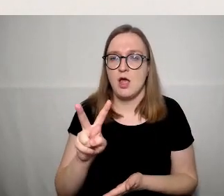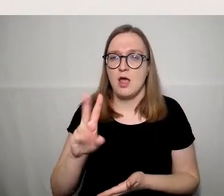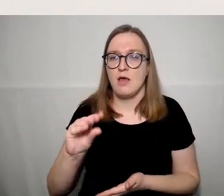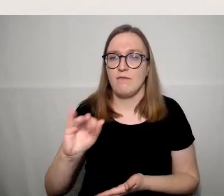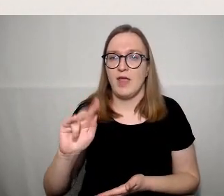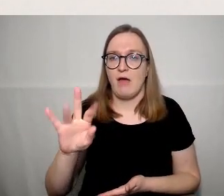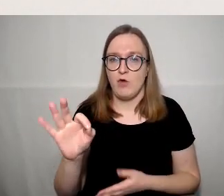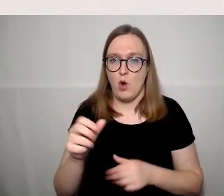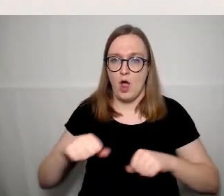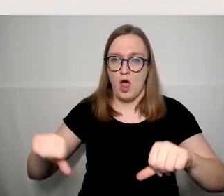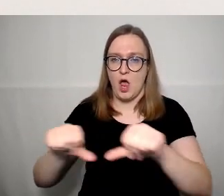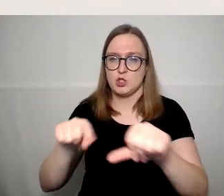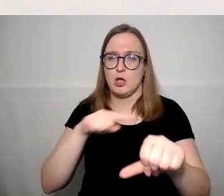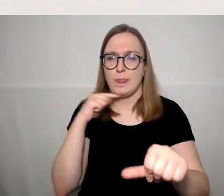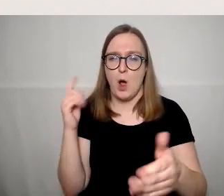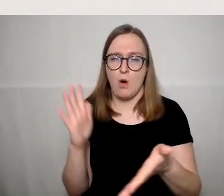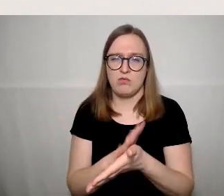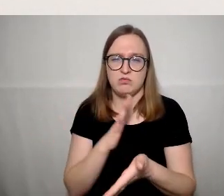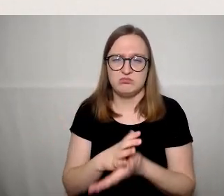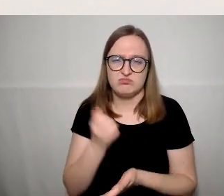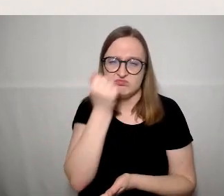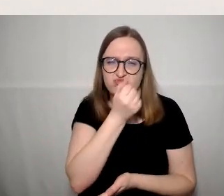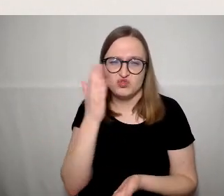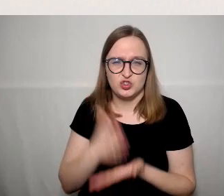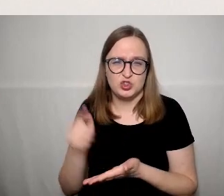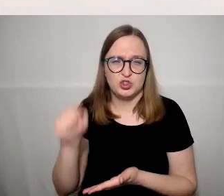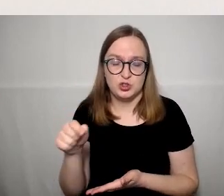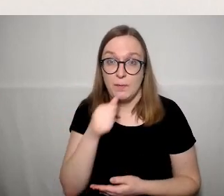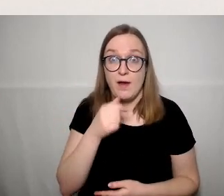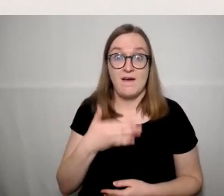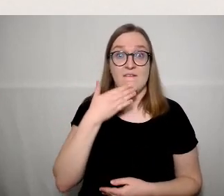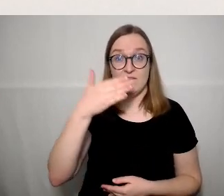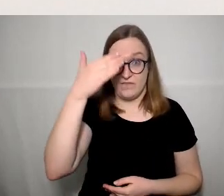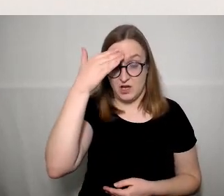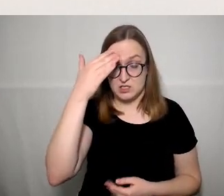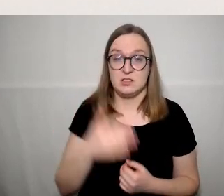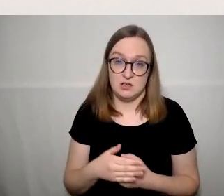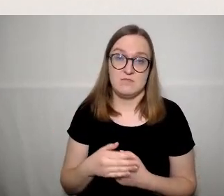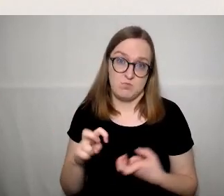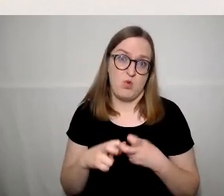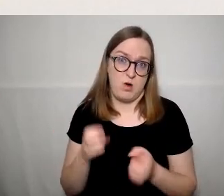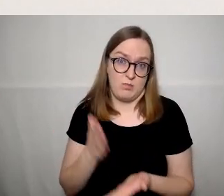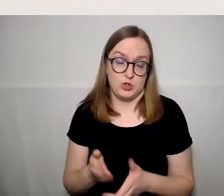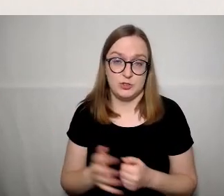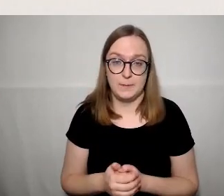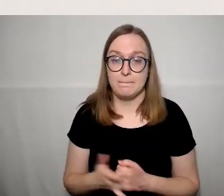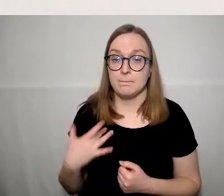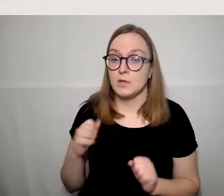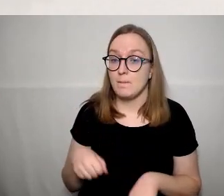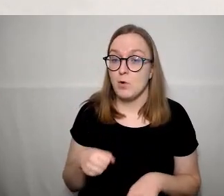omenyje, ir ypatingai vasaros laikotarpiu, tuo sezoniniu laikotarpiu. Tai vat, gal pamėginkime atsakyti